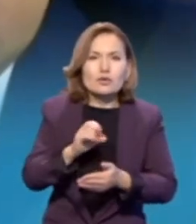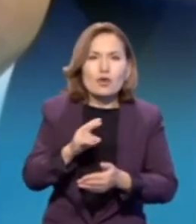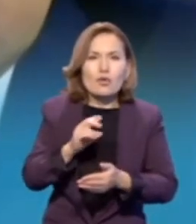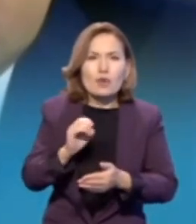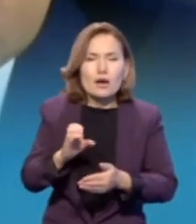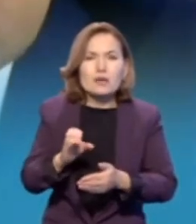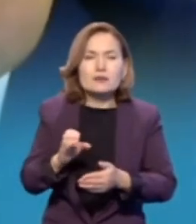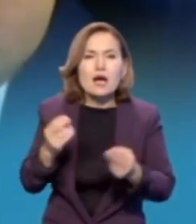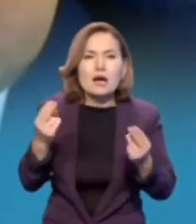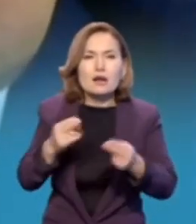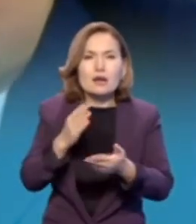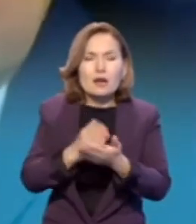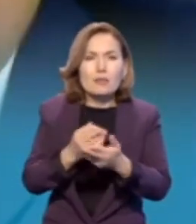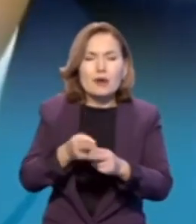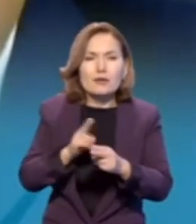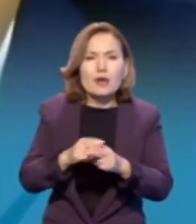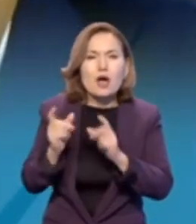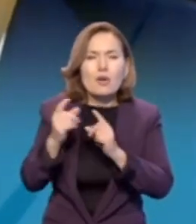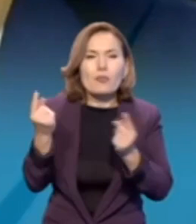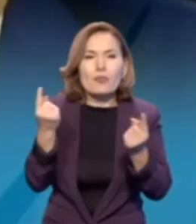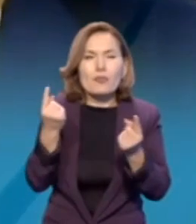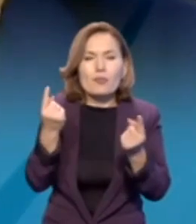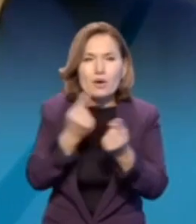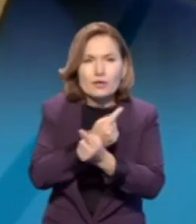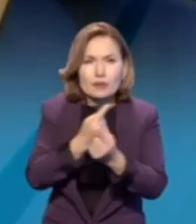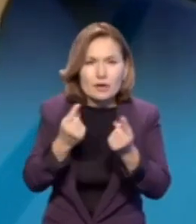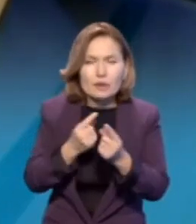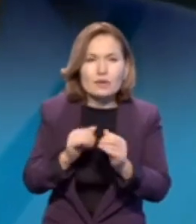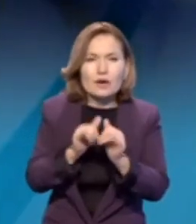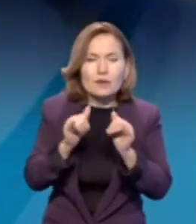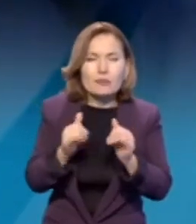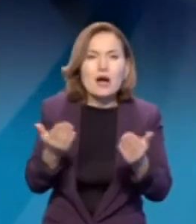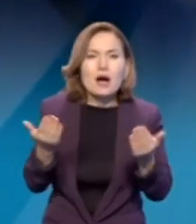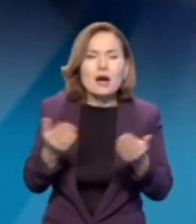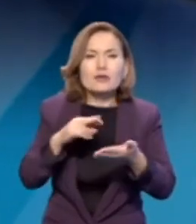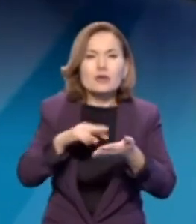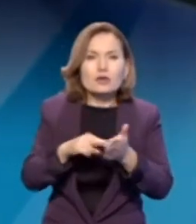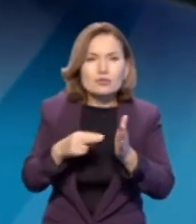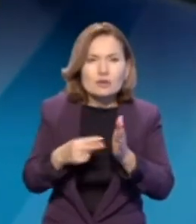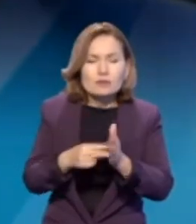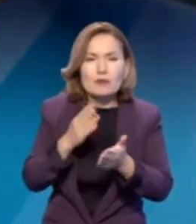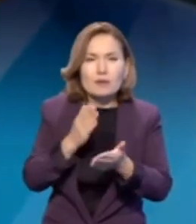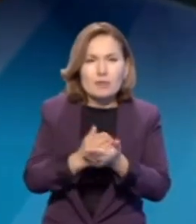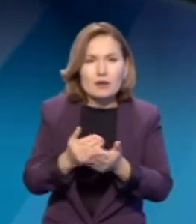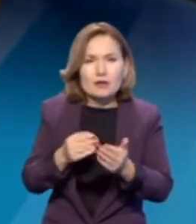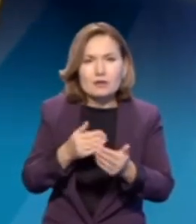Екі ел арасындағы жүк айналымын еселеу бағытында қандай жоспарларыңыз бар?